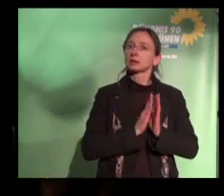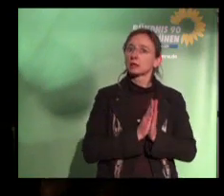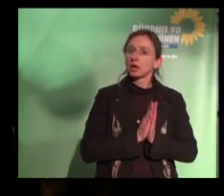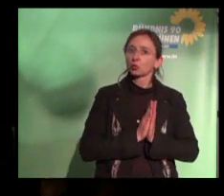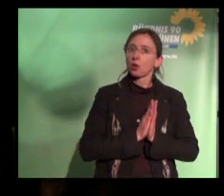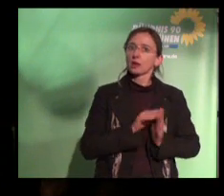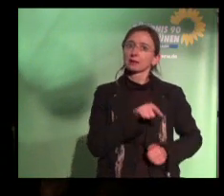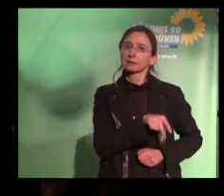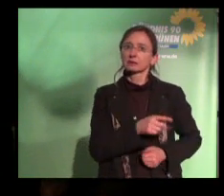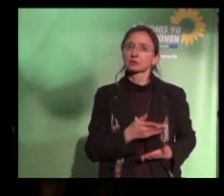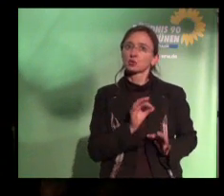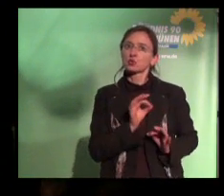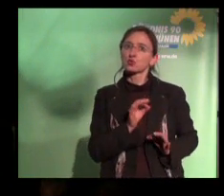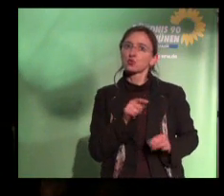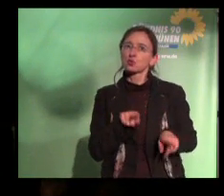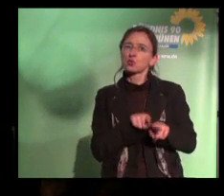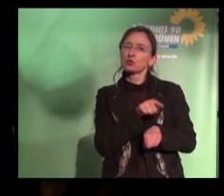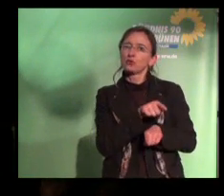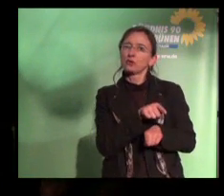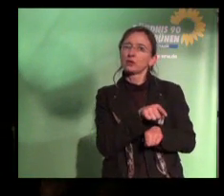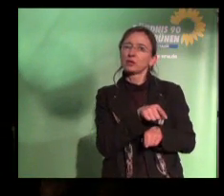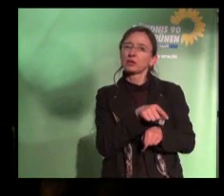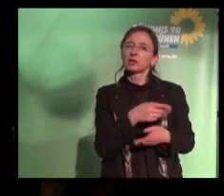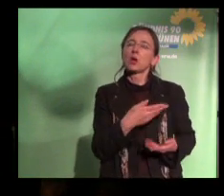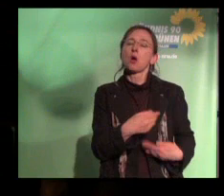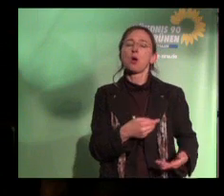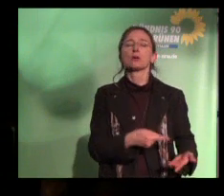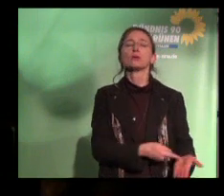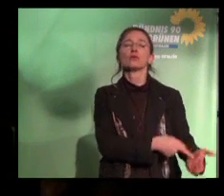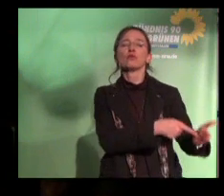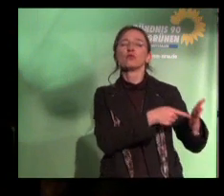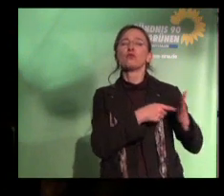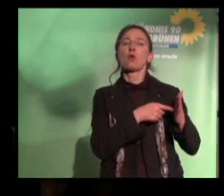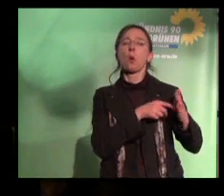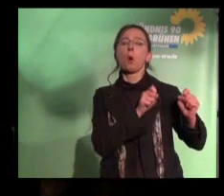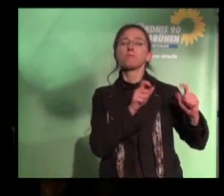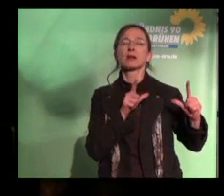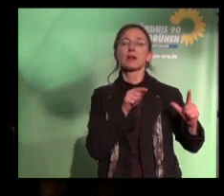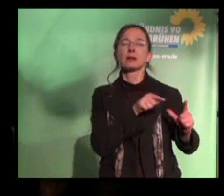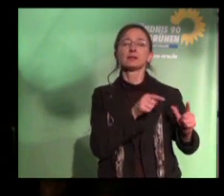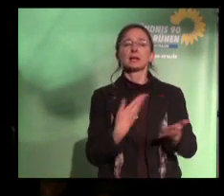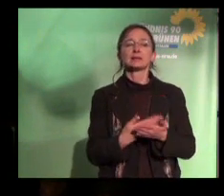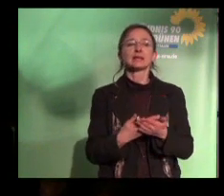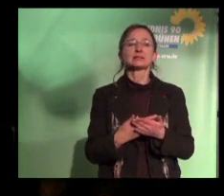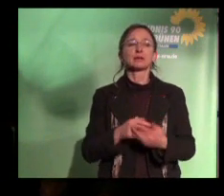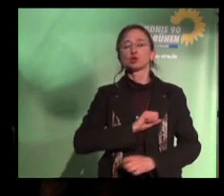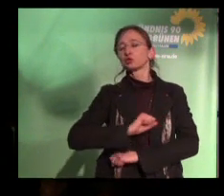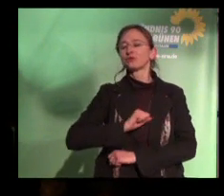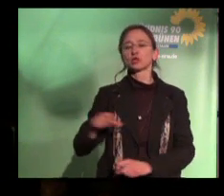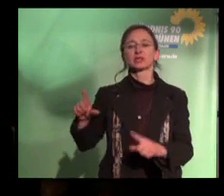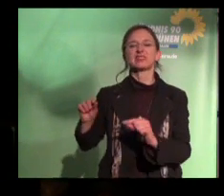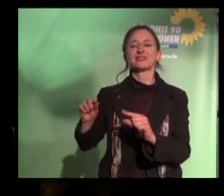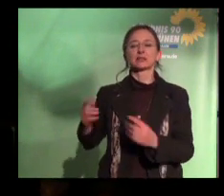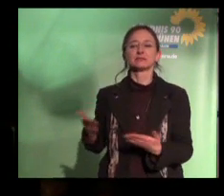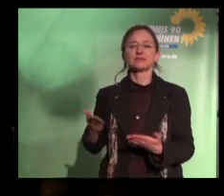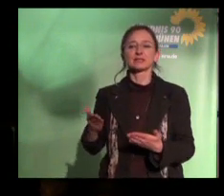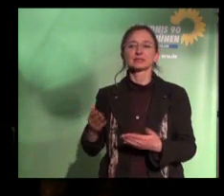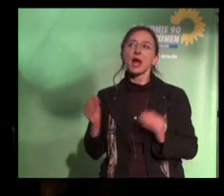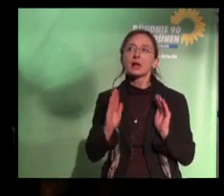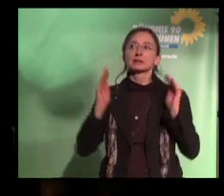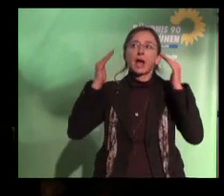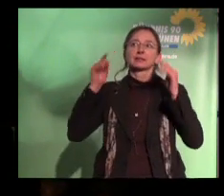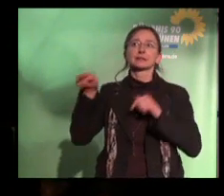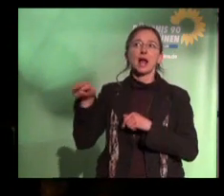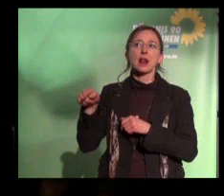immer zum Vorbild. Und deshalb hat Sven sofort getwittert, ich empfehle Kardinal Meißner, dem Beispiel vom Papst zu